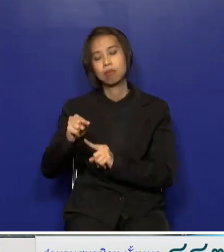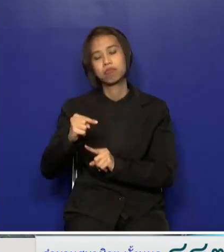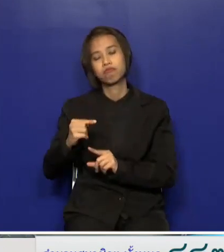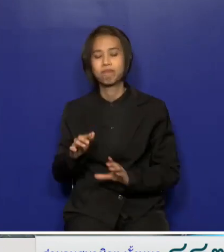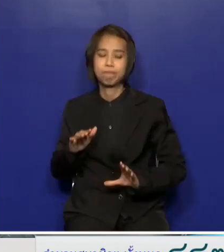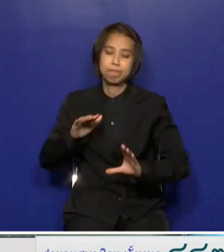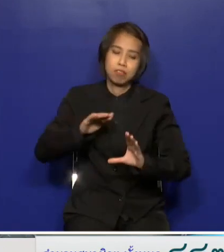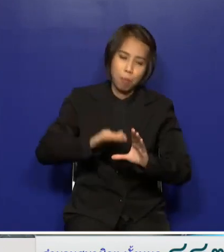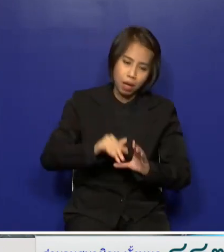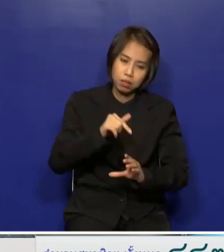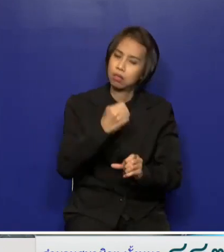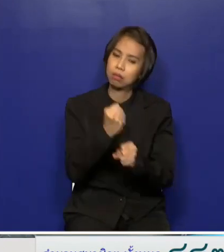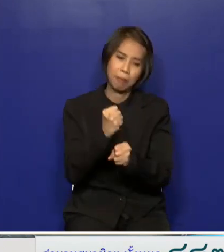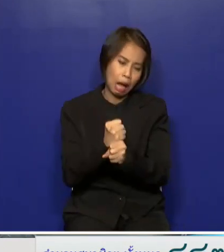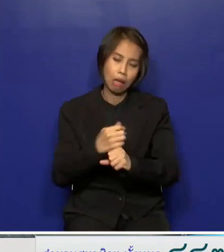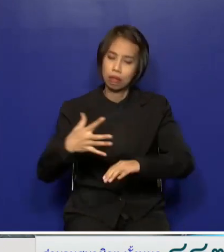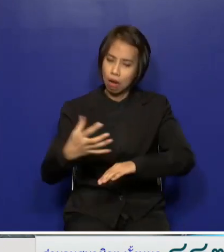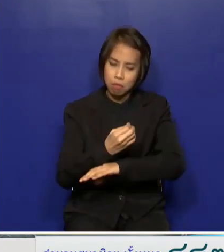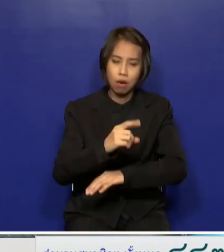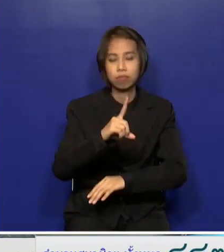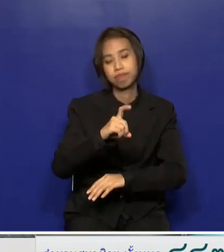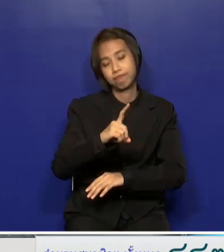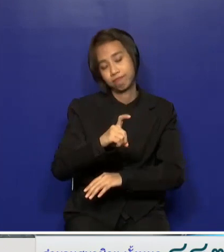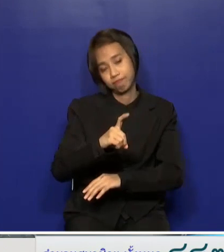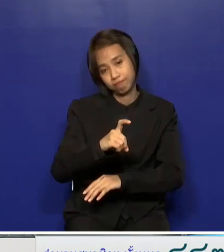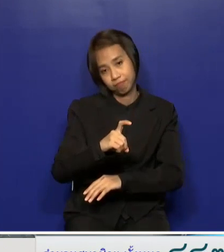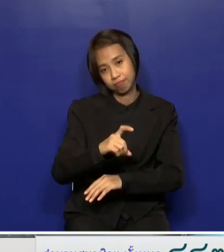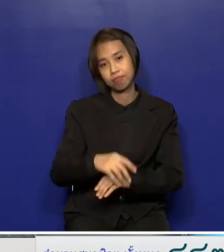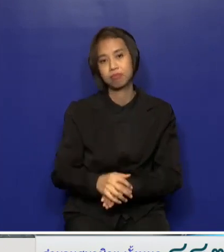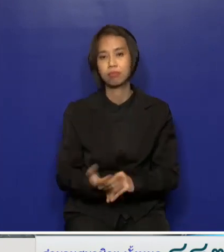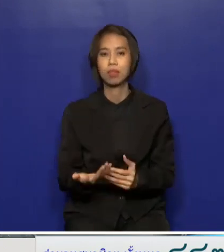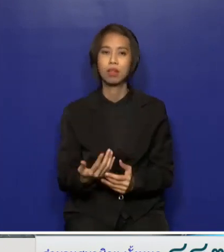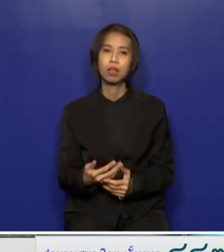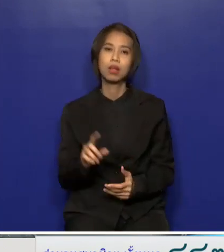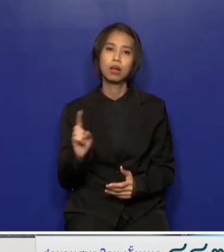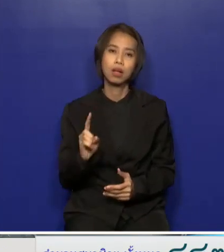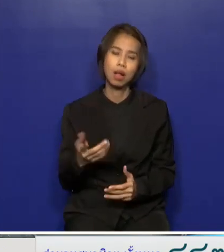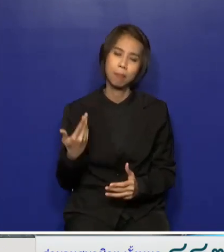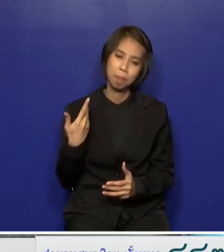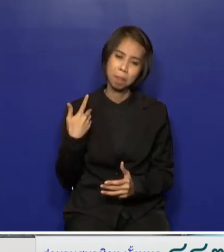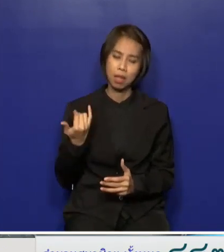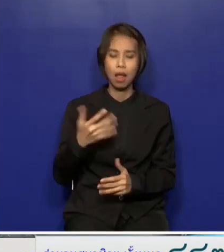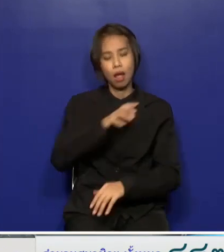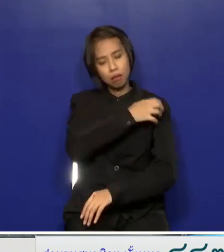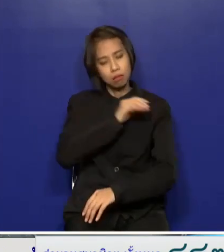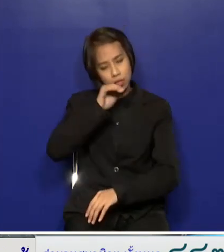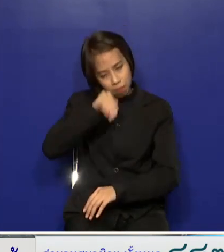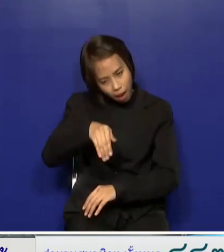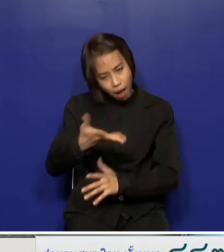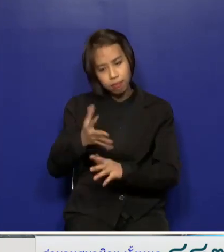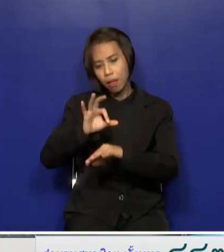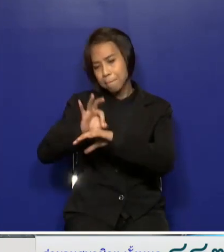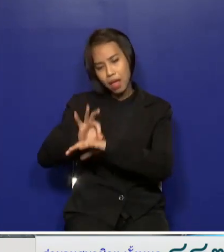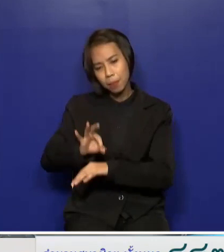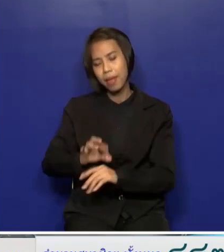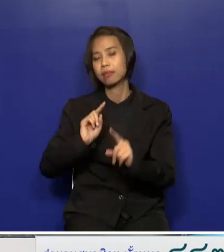นวงการเมืองถาิดมเงิแล้เค้